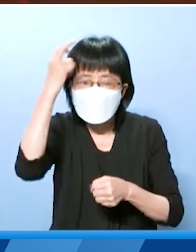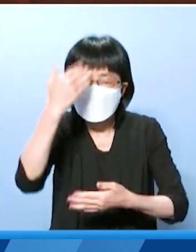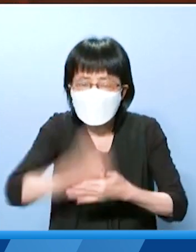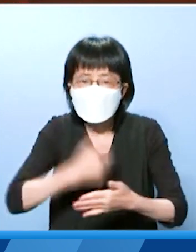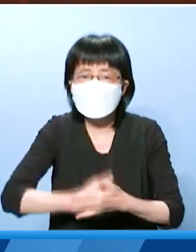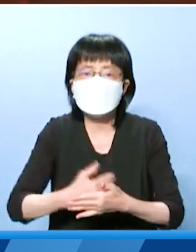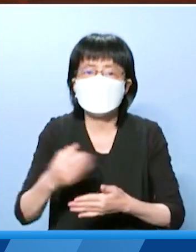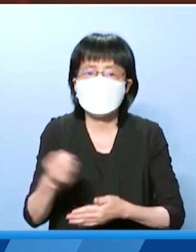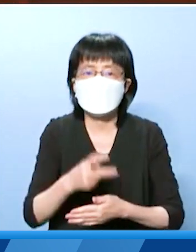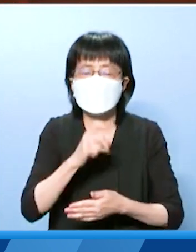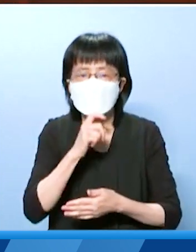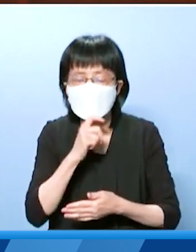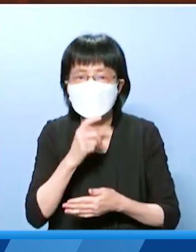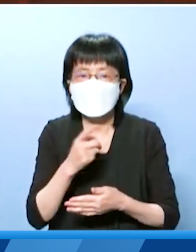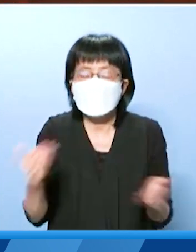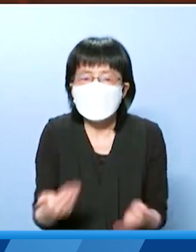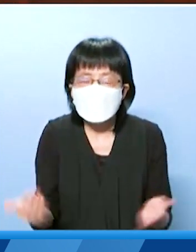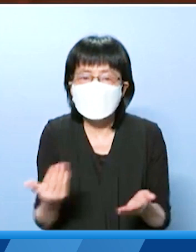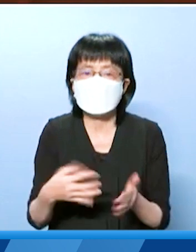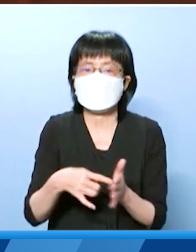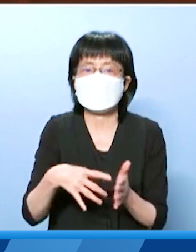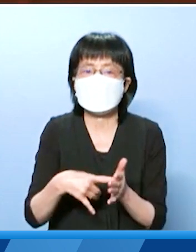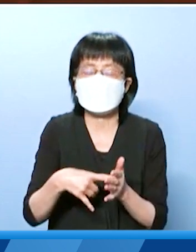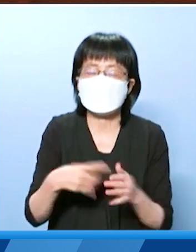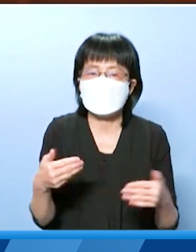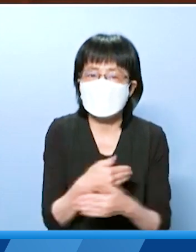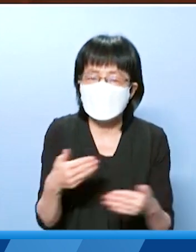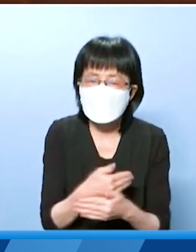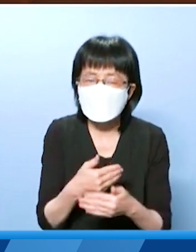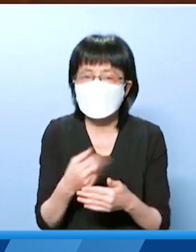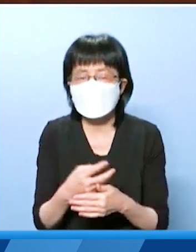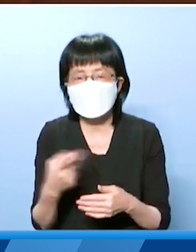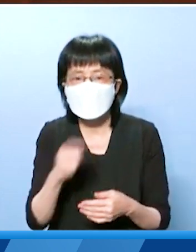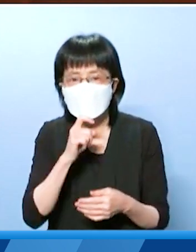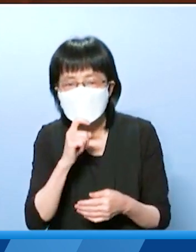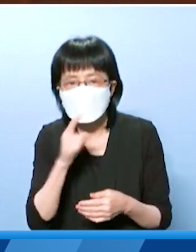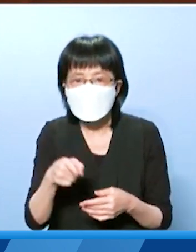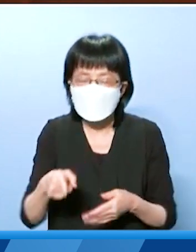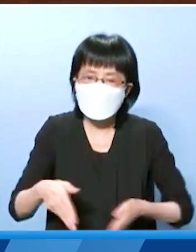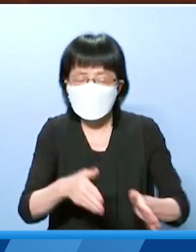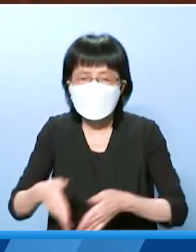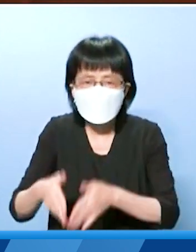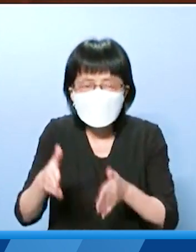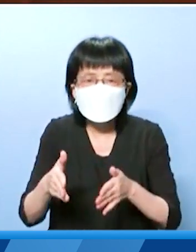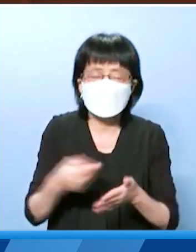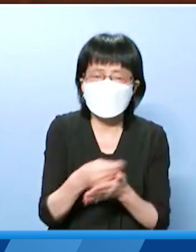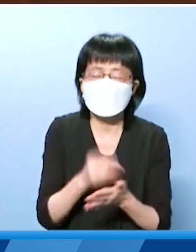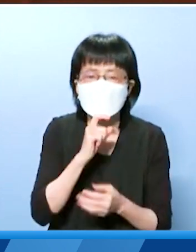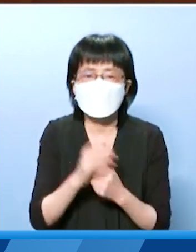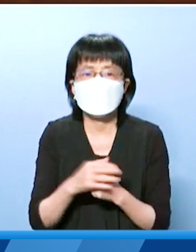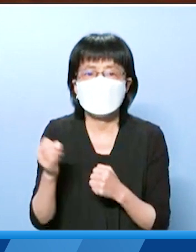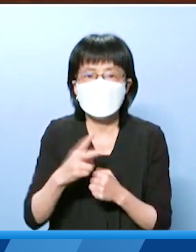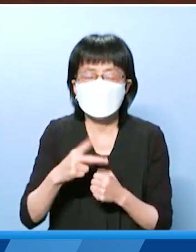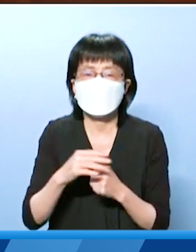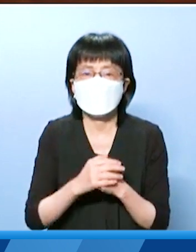定推動電動公共交通工具和商用車的路線圖，以及陸上運輸使用輕